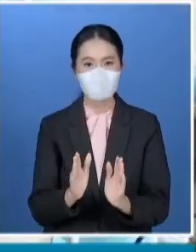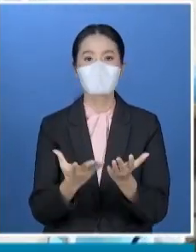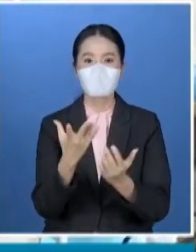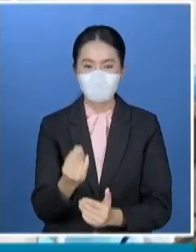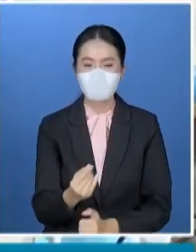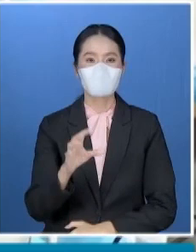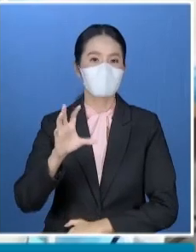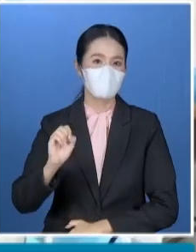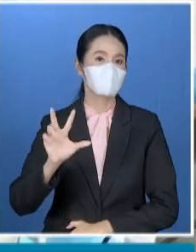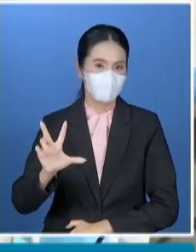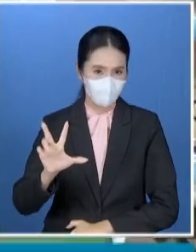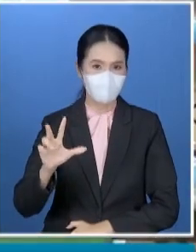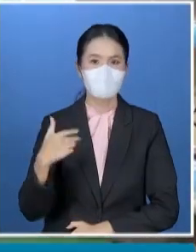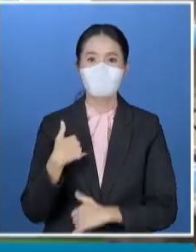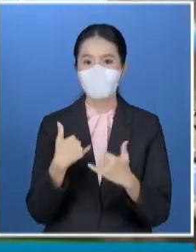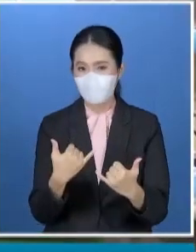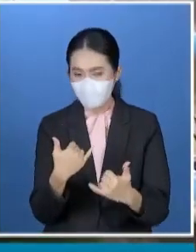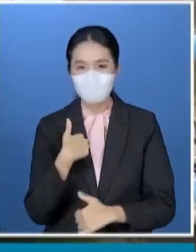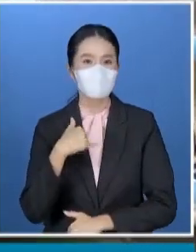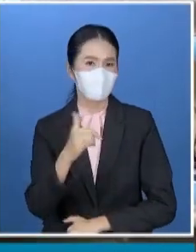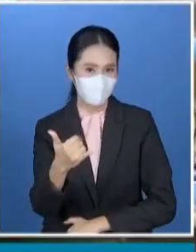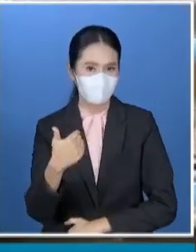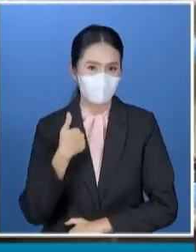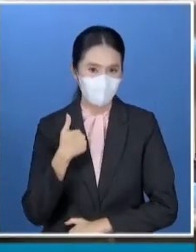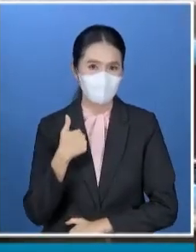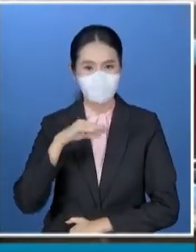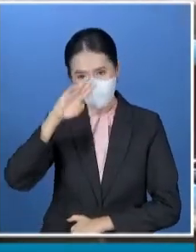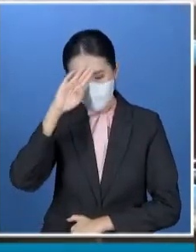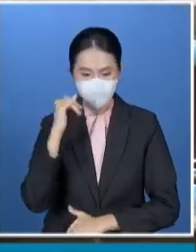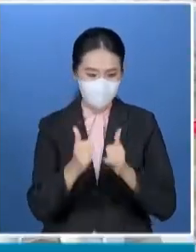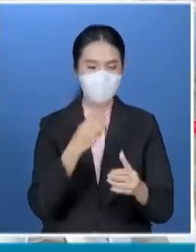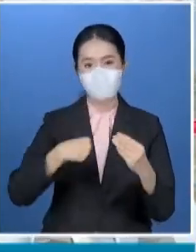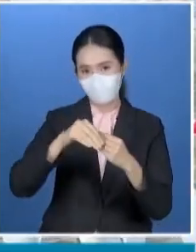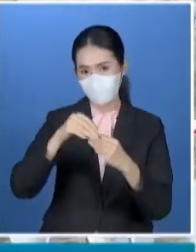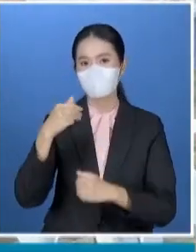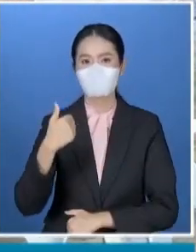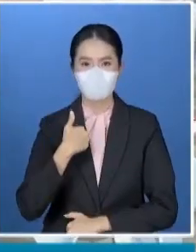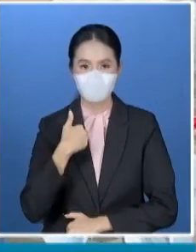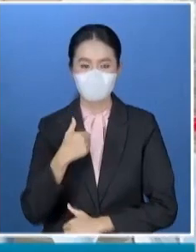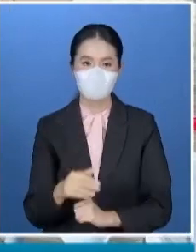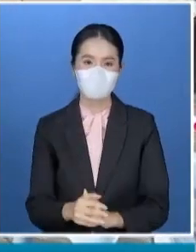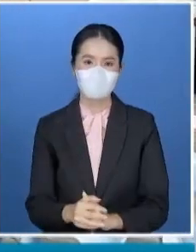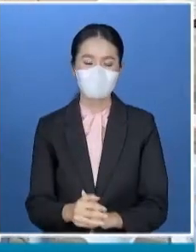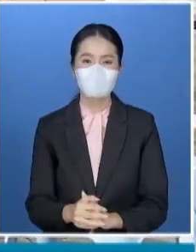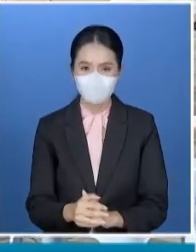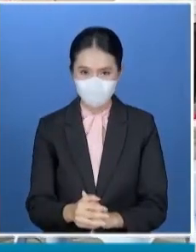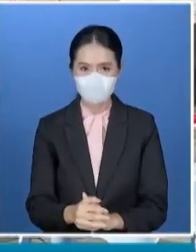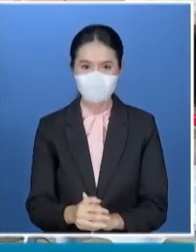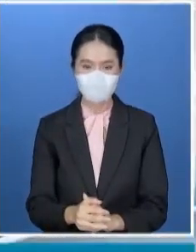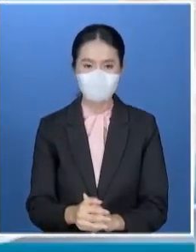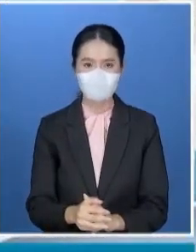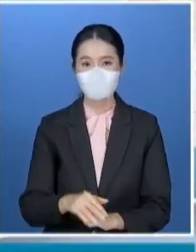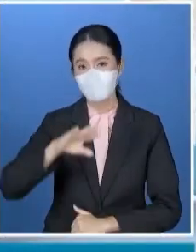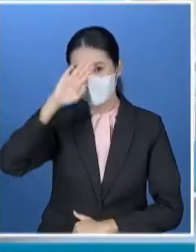ณขณะนี้53เตียงซึ่งในวันนี้ก็ยังไม่แน่ใจนะคะว่าจะมีผู้ป่วยเพิ่มขึ้นอีกเท่าไหร่นะคะส่วนยอดจำนวน